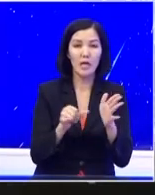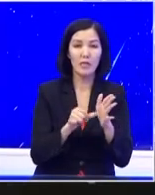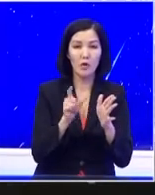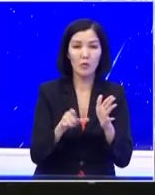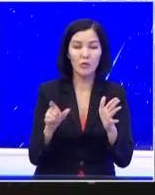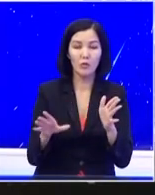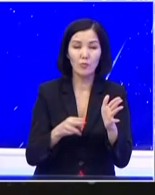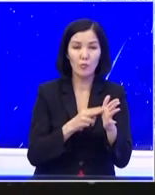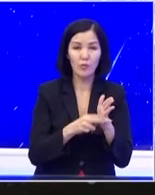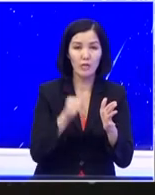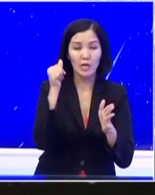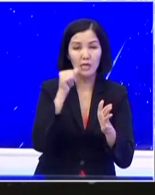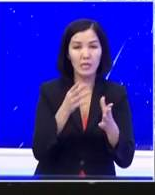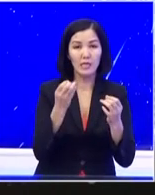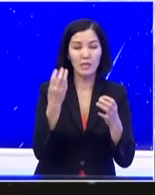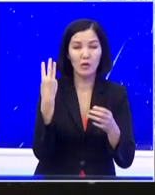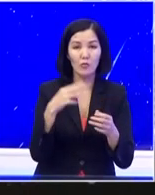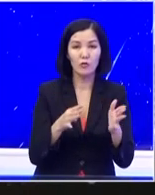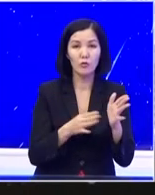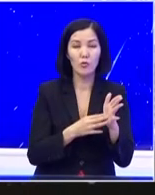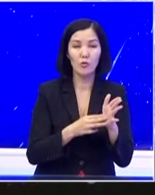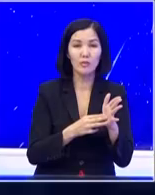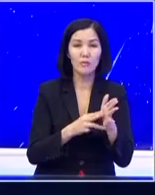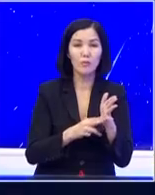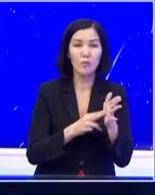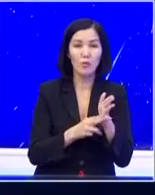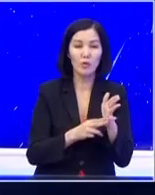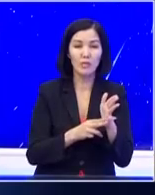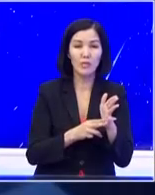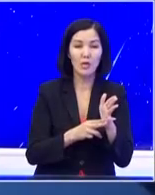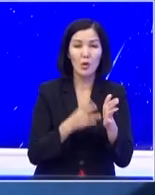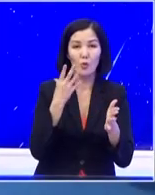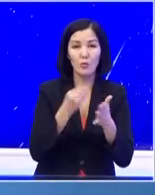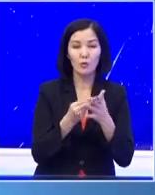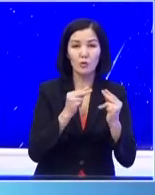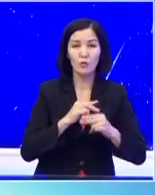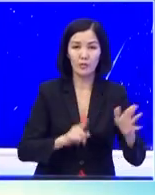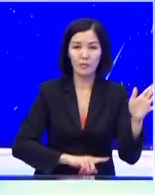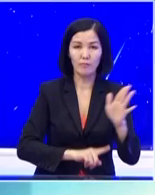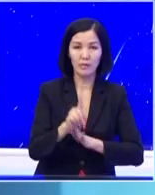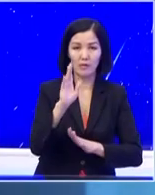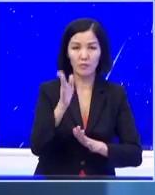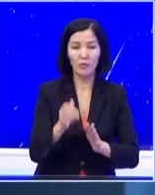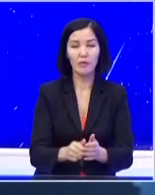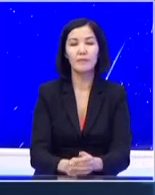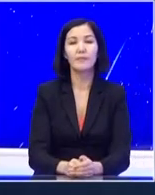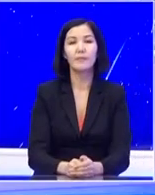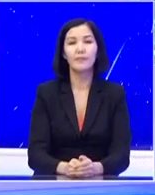пойызы. Ертең елімізде тағы 39 этап іске қосылады. Азиза Ғазезқызы, Ринат Өтеев, Нұрсұлтан.